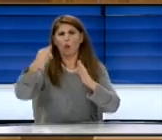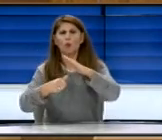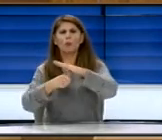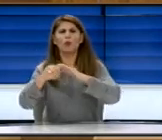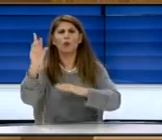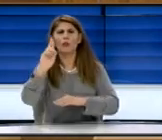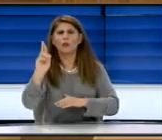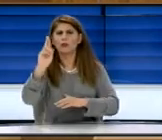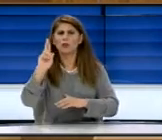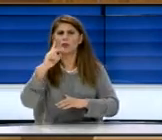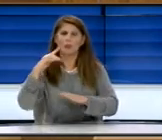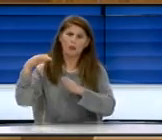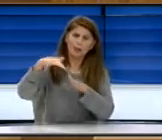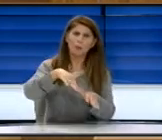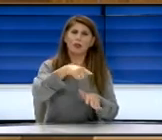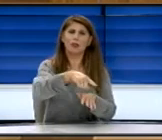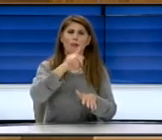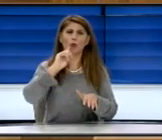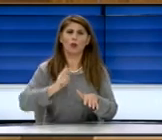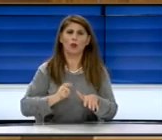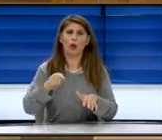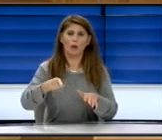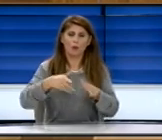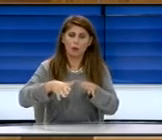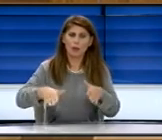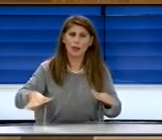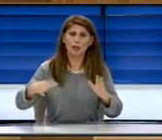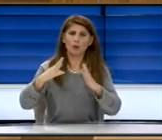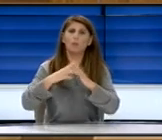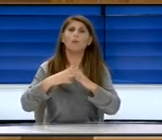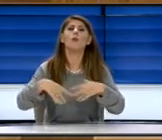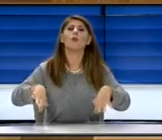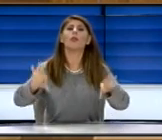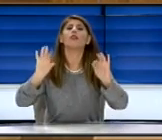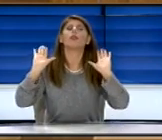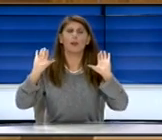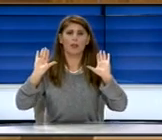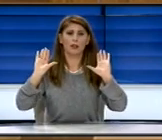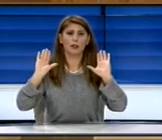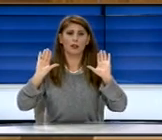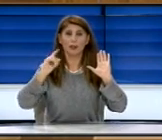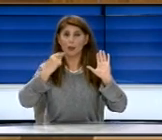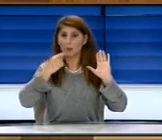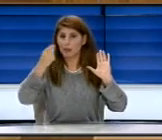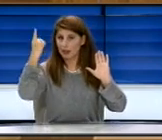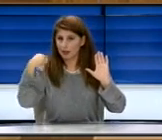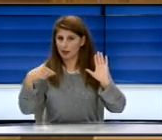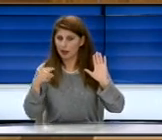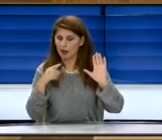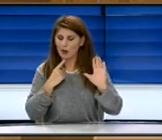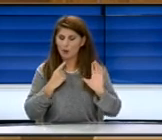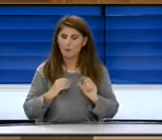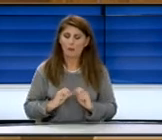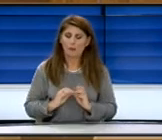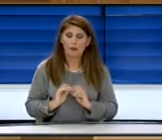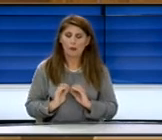ακόμα επέμβει στην Ουκρανία, δεν είχε ξεκινήσει αυτός ο υπεραλιστικός πόλεμος. Τότε, πριν ένα χρόνο, ψελίζατε